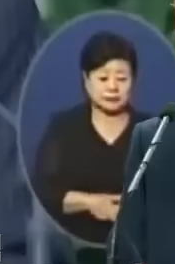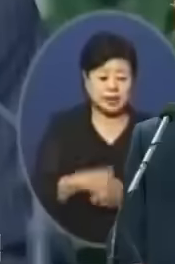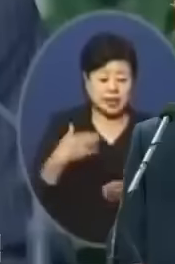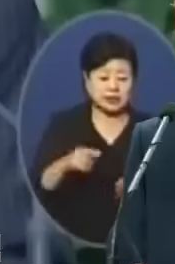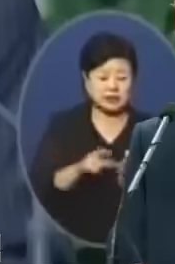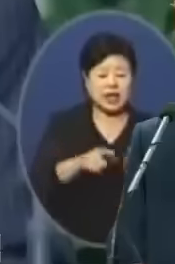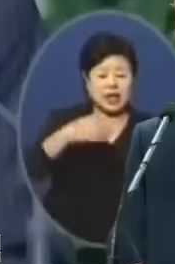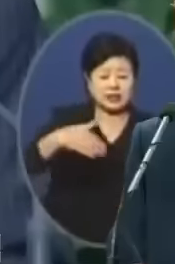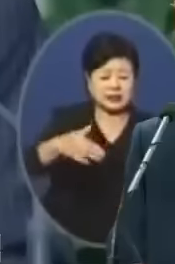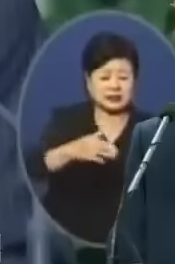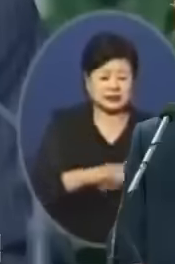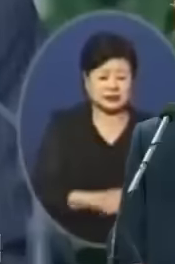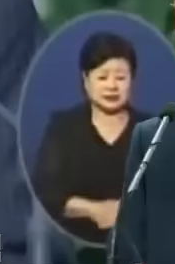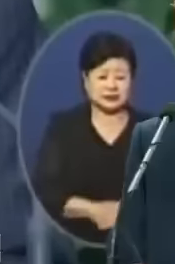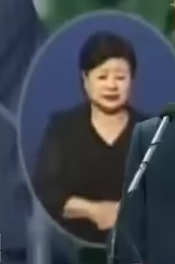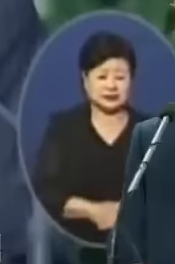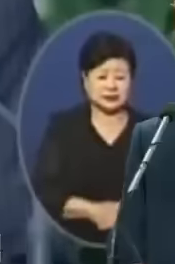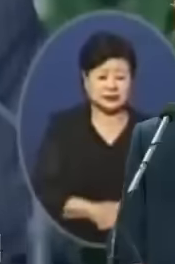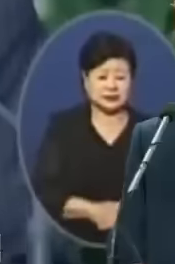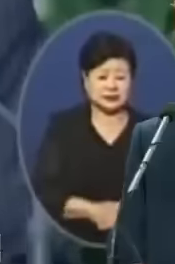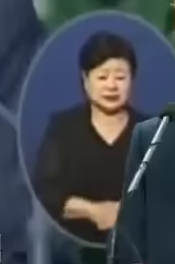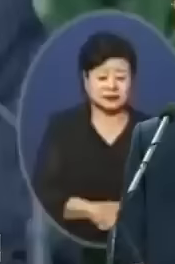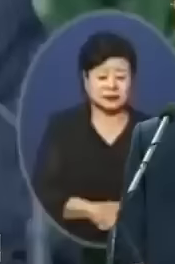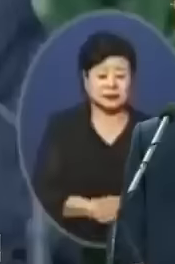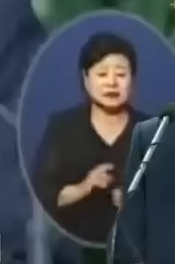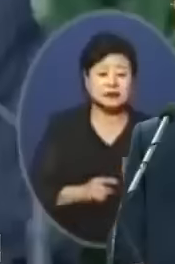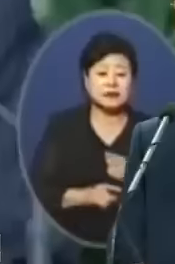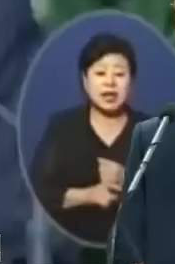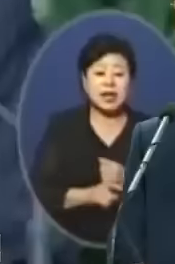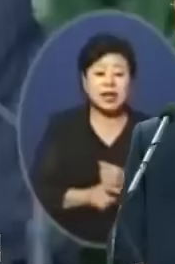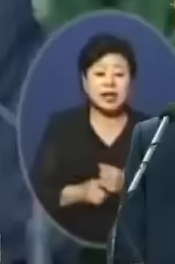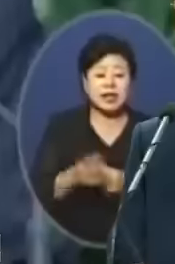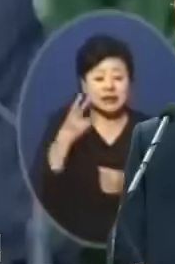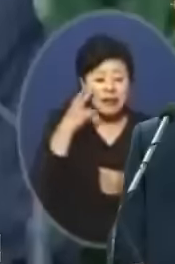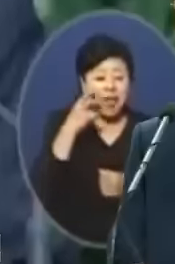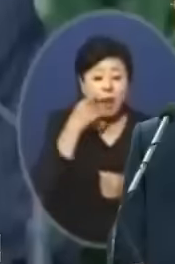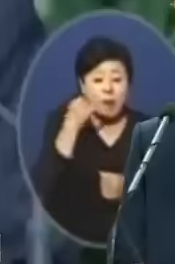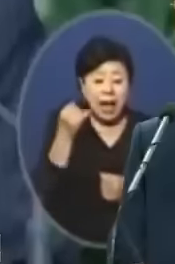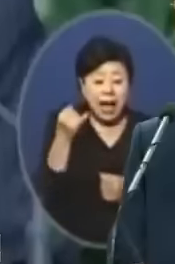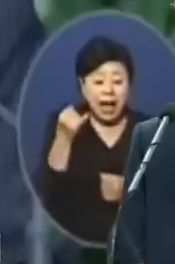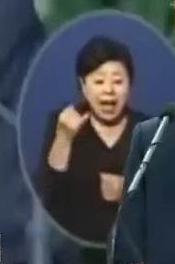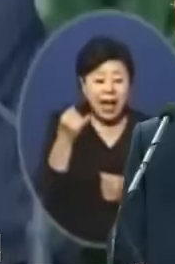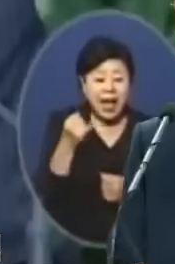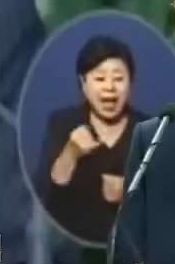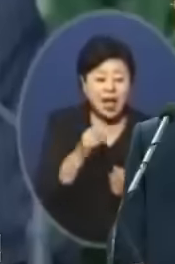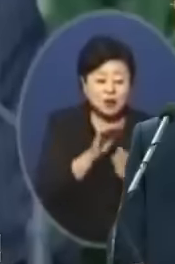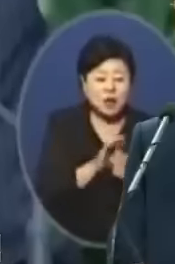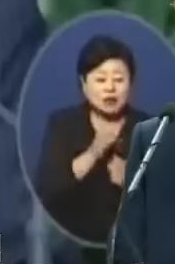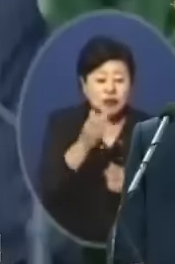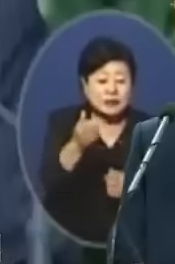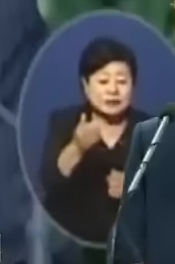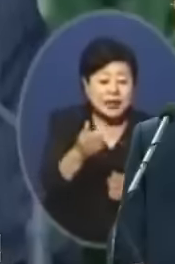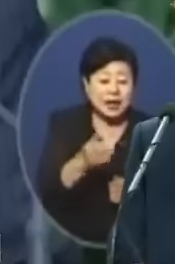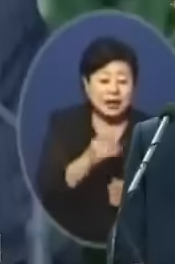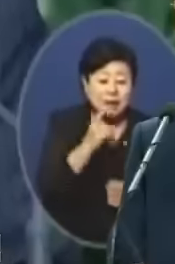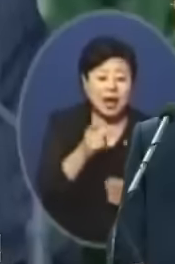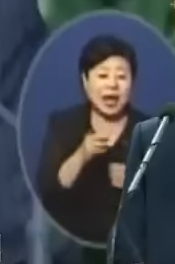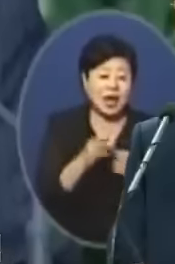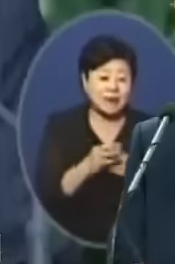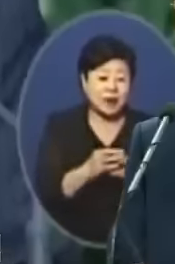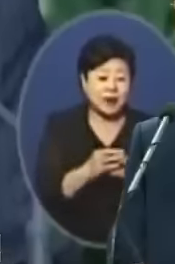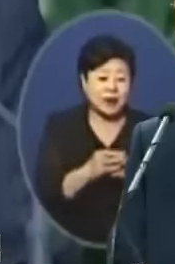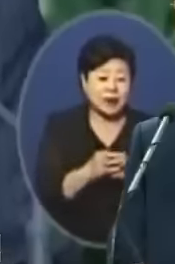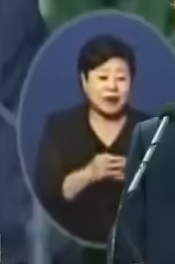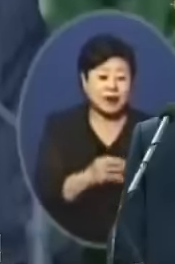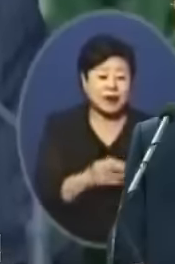아직 때가 안 왔습니다. 왜 그 말을 했냐면 예 어머니 해드리지요. 그렇게 말하면